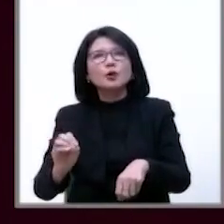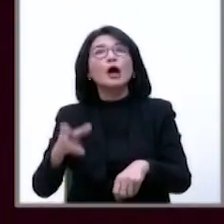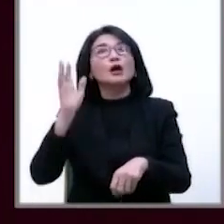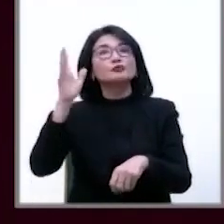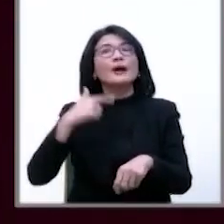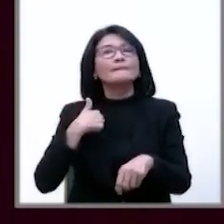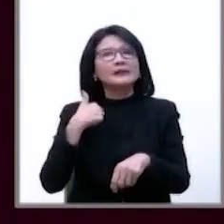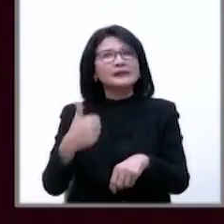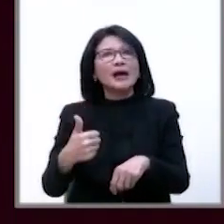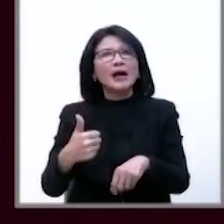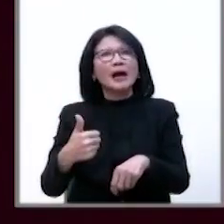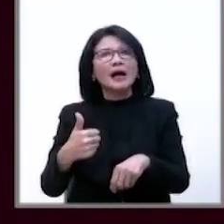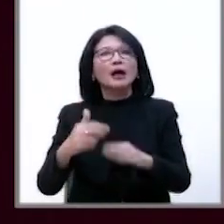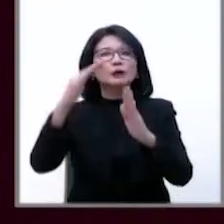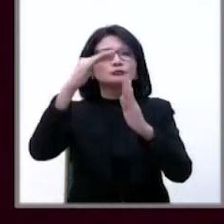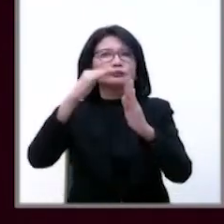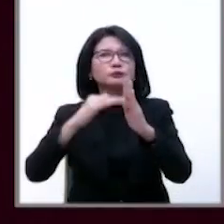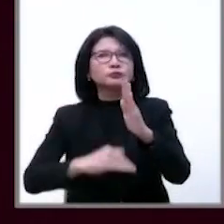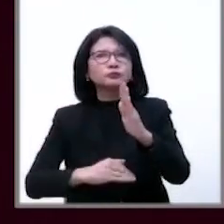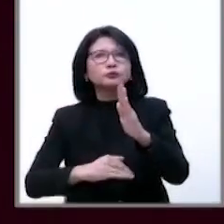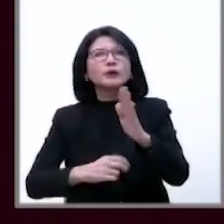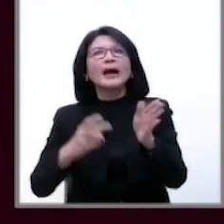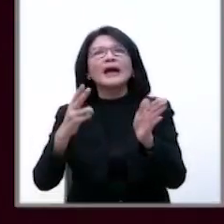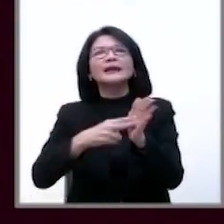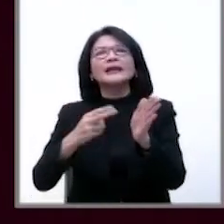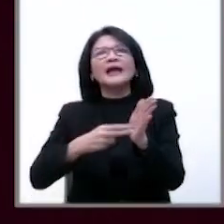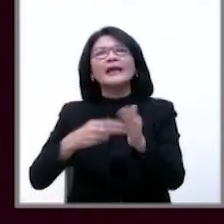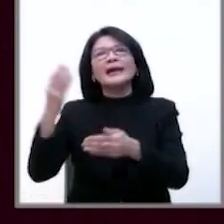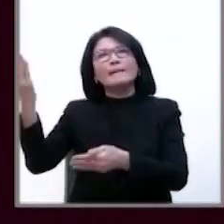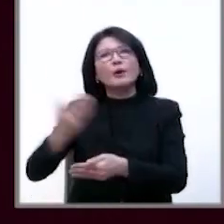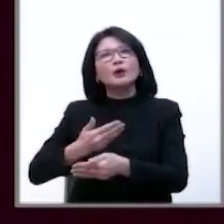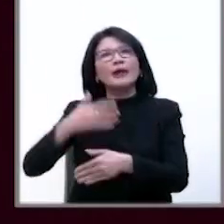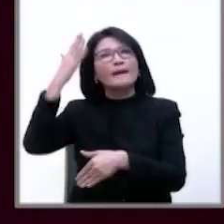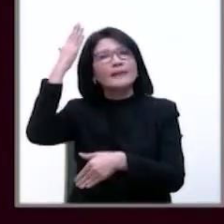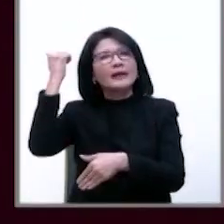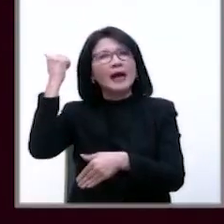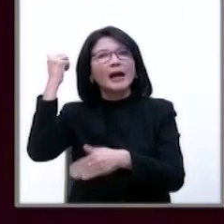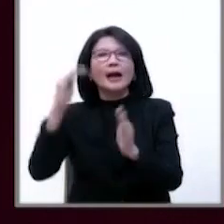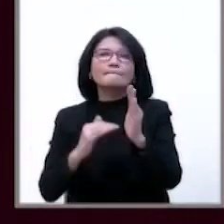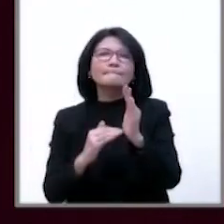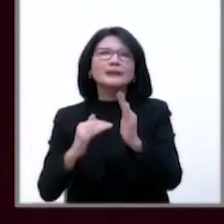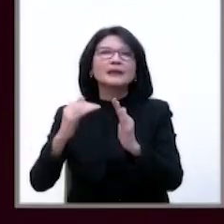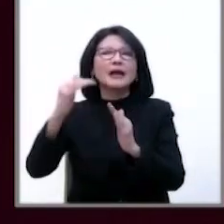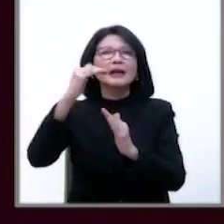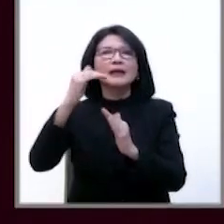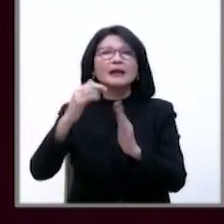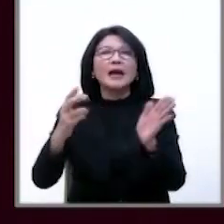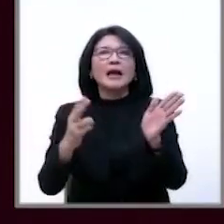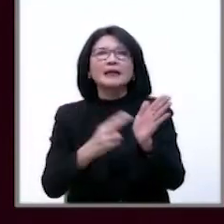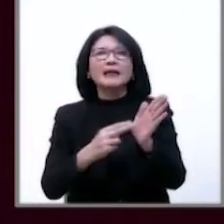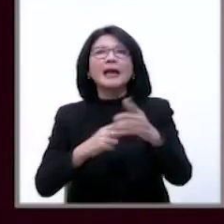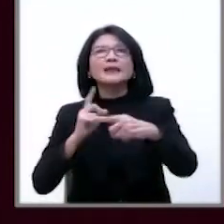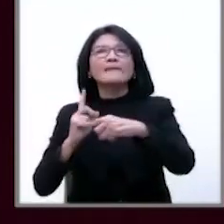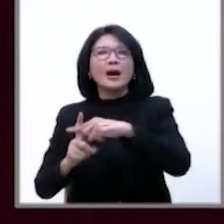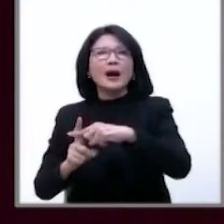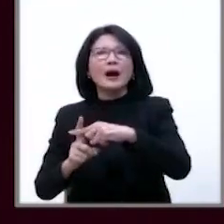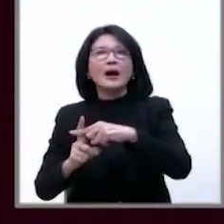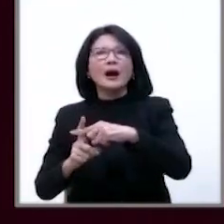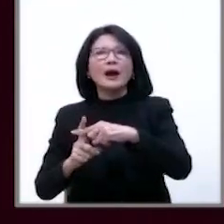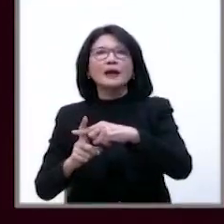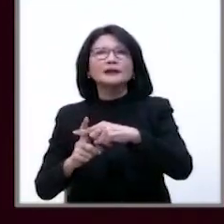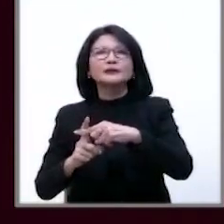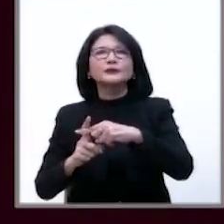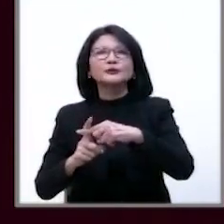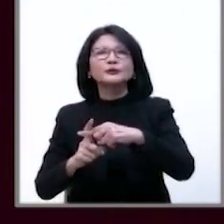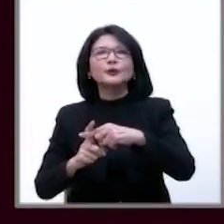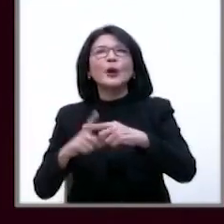mampu menurunkan nilai impor minyak kita meningkatkan nilai tambah ee produksi